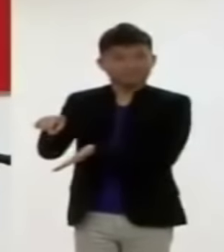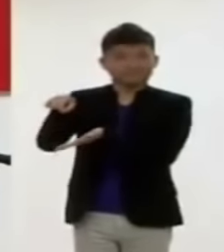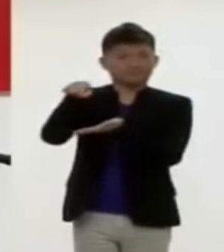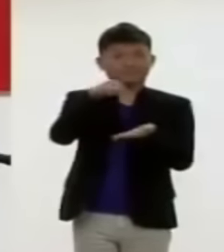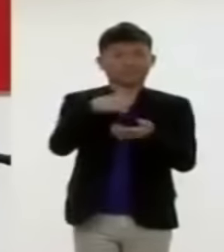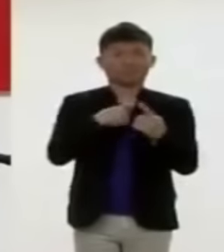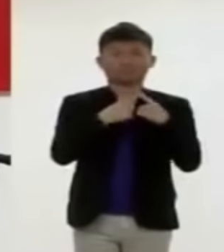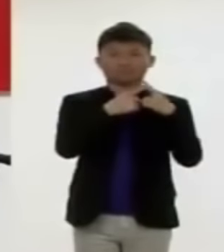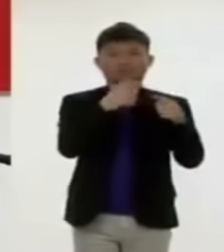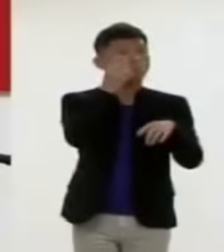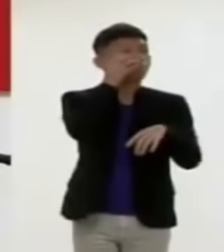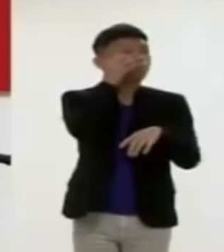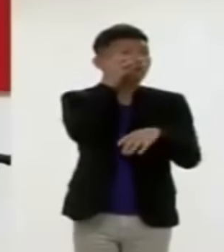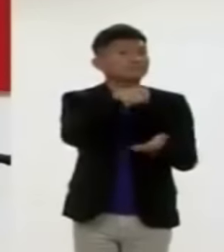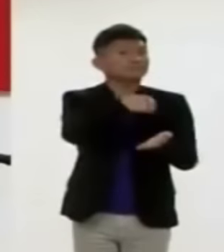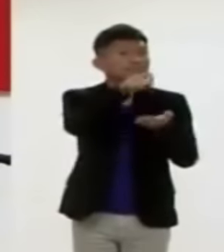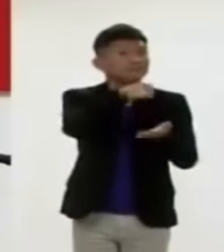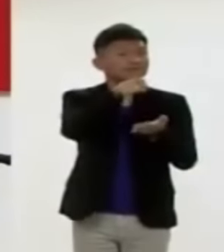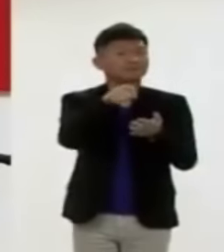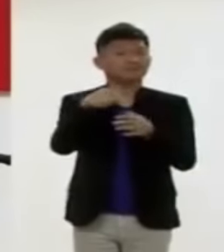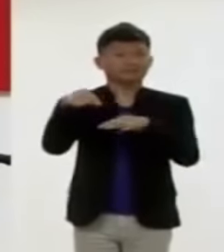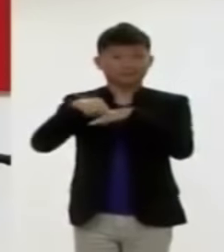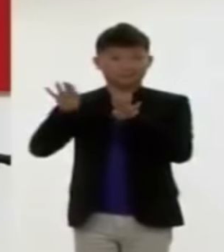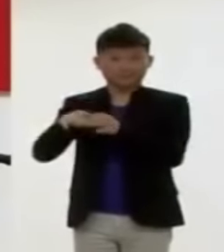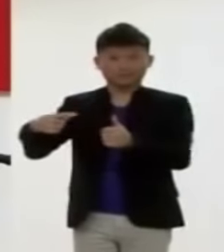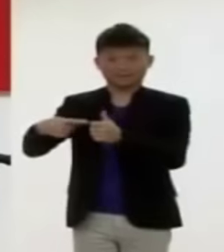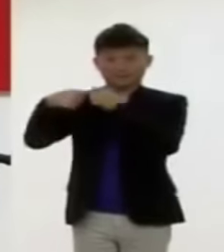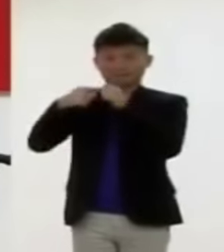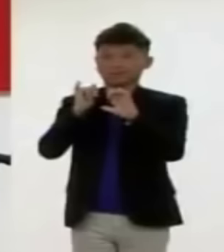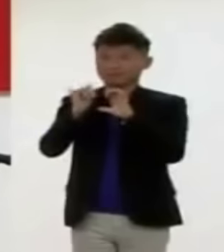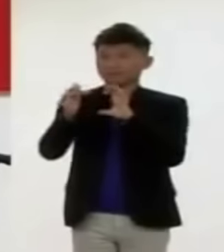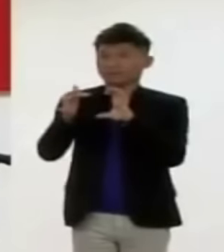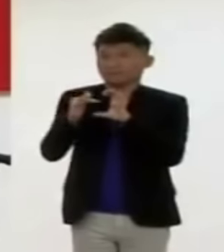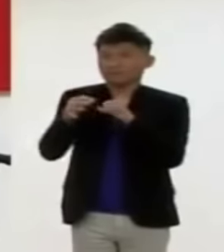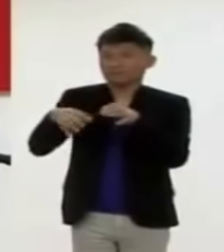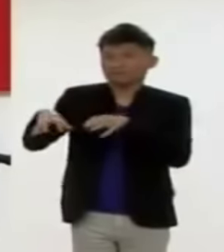金门第一个社区健康营造的案子是我去帮忙提的。